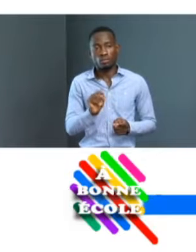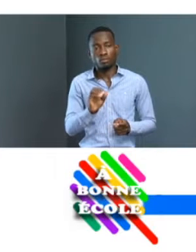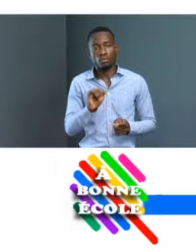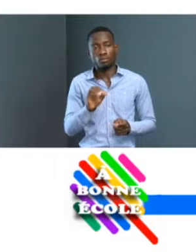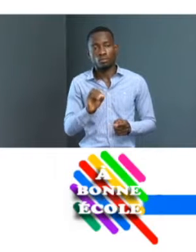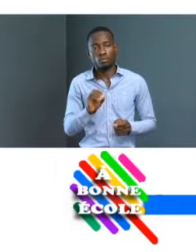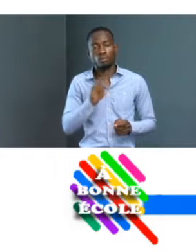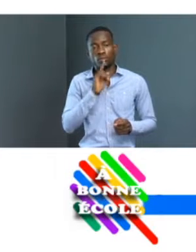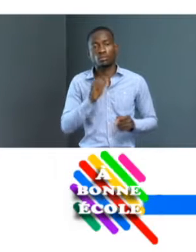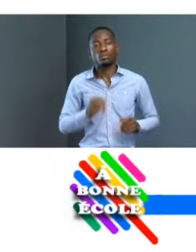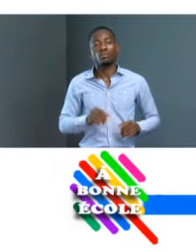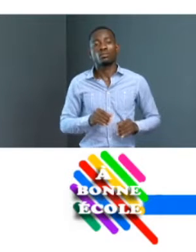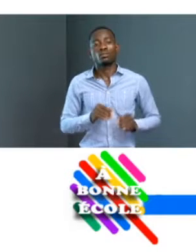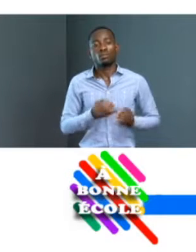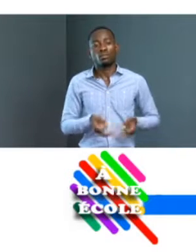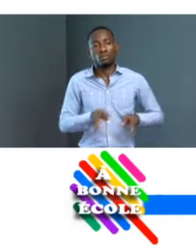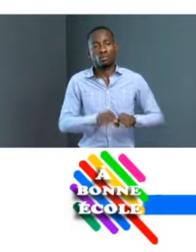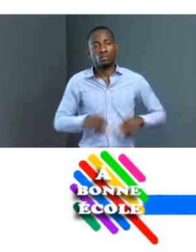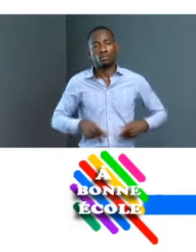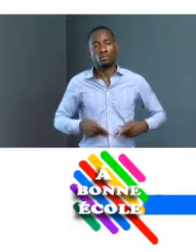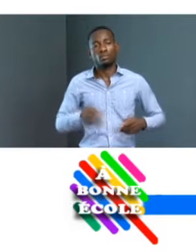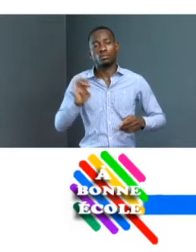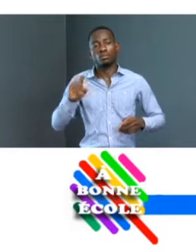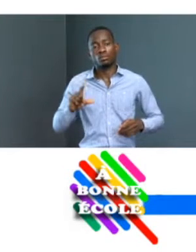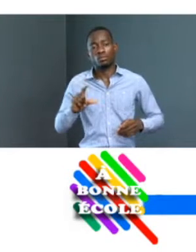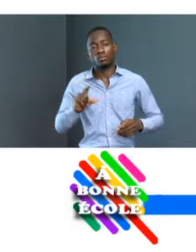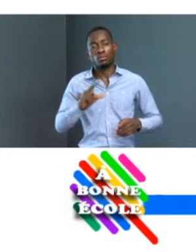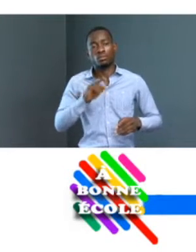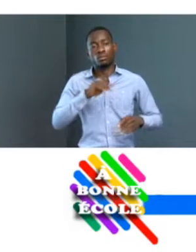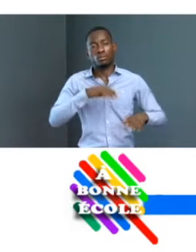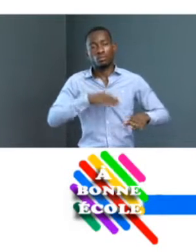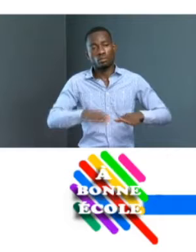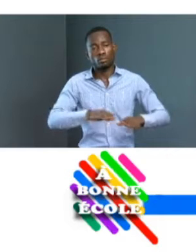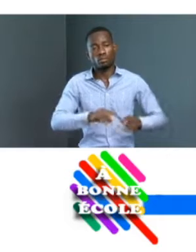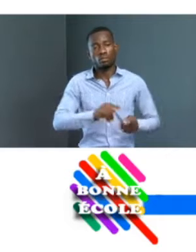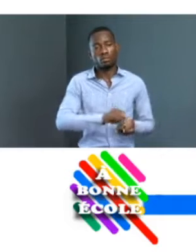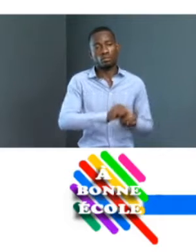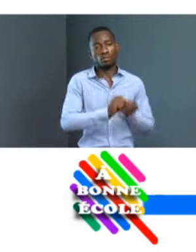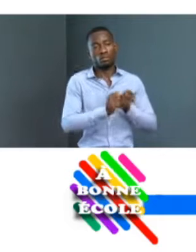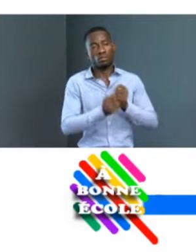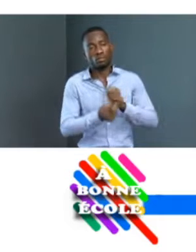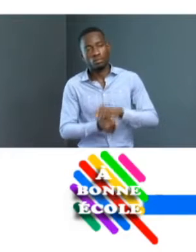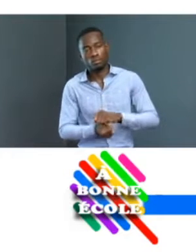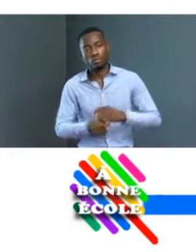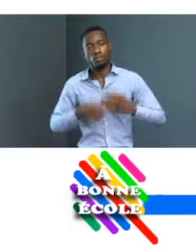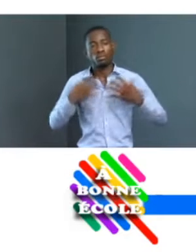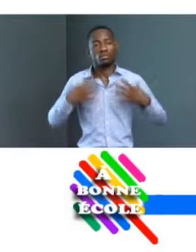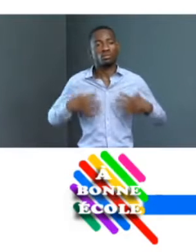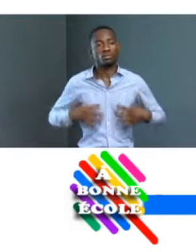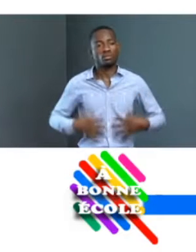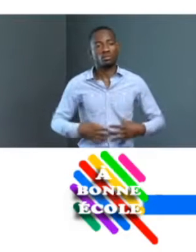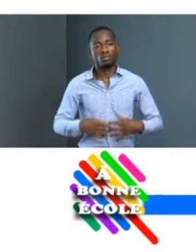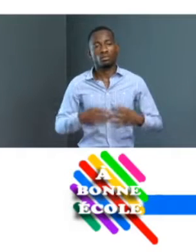indispensable à la vie de la cellule et assure la transmission des caractères héréditaires grâce au matériel génétique qu'il